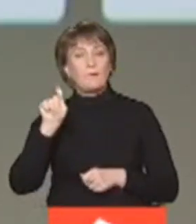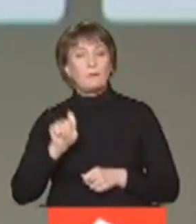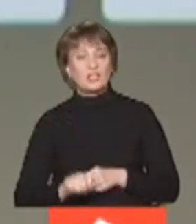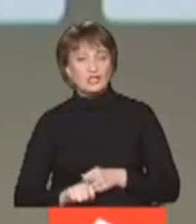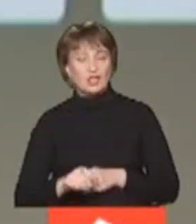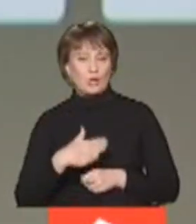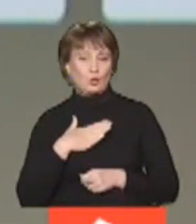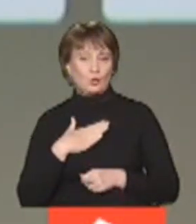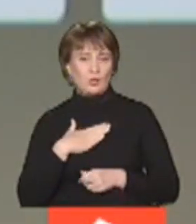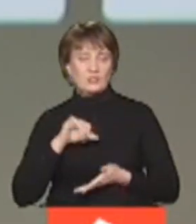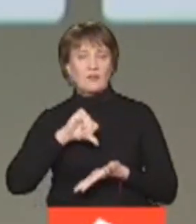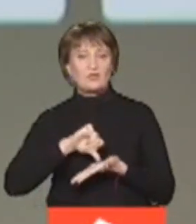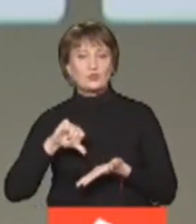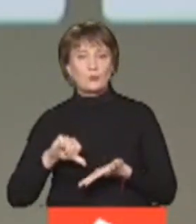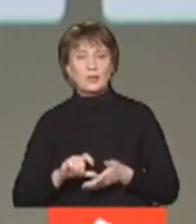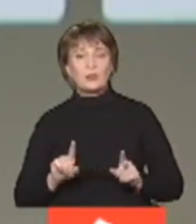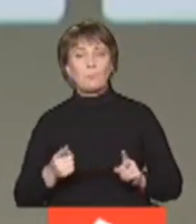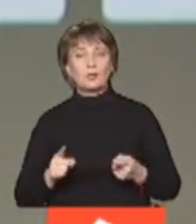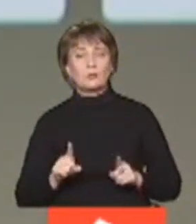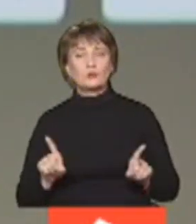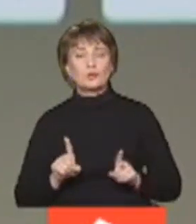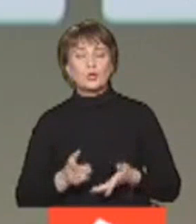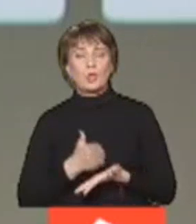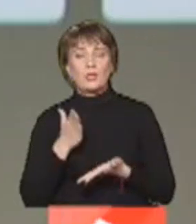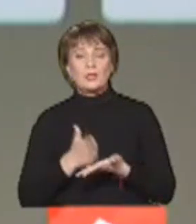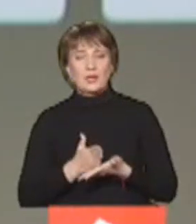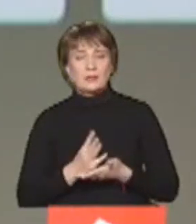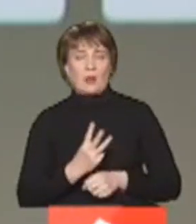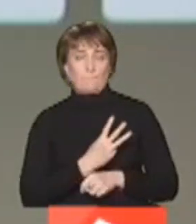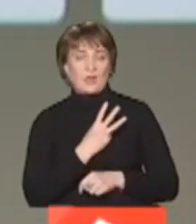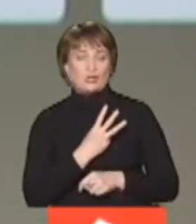нас, приїжджають виступати, тому що є бажання